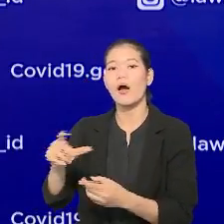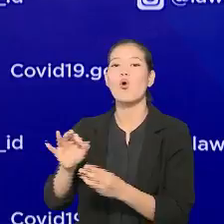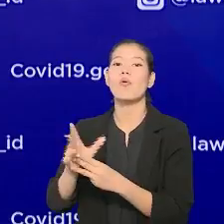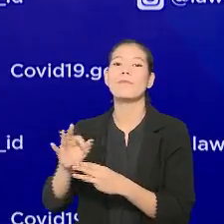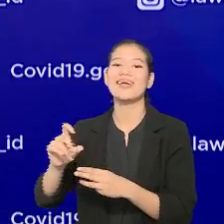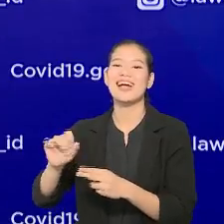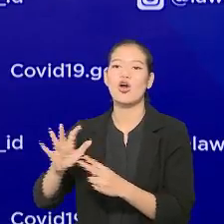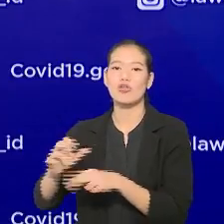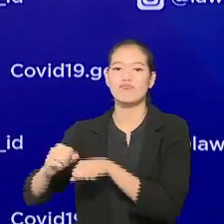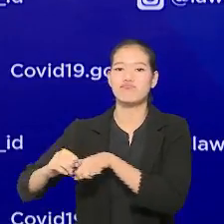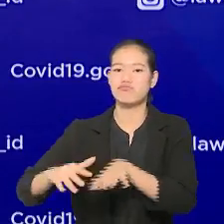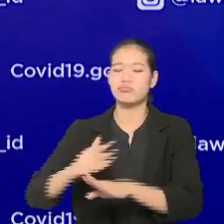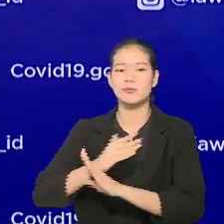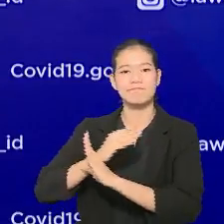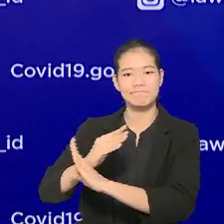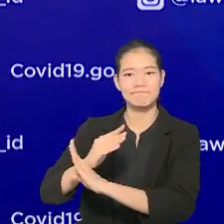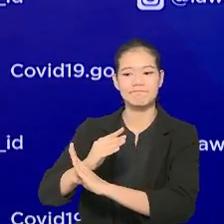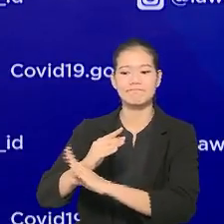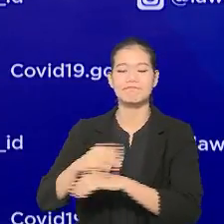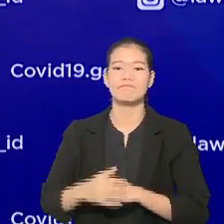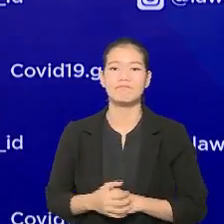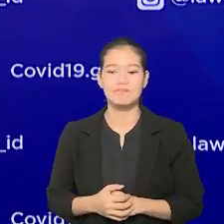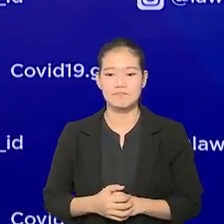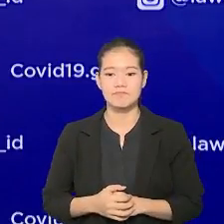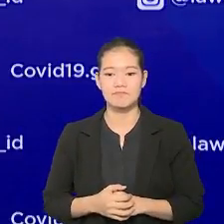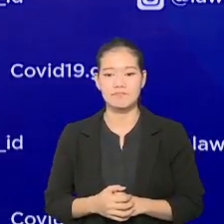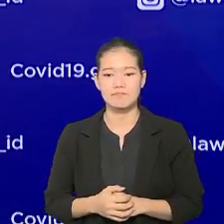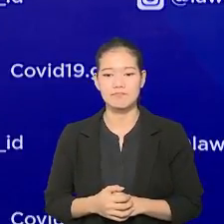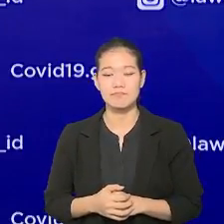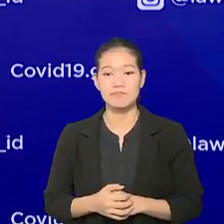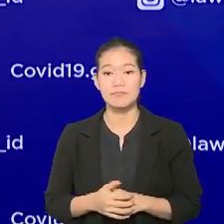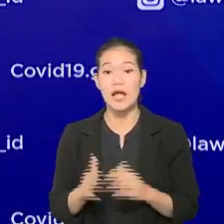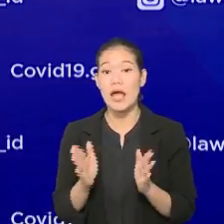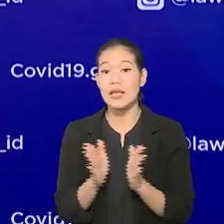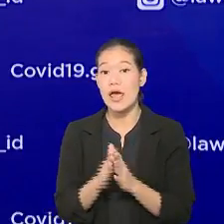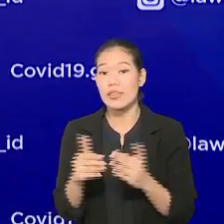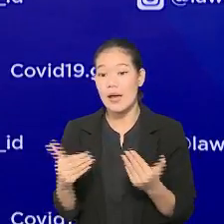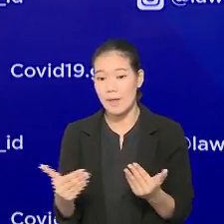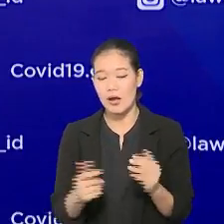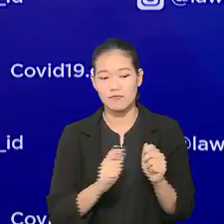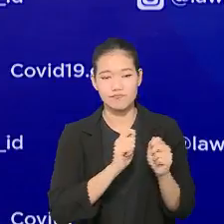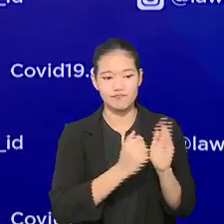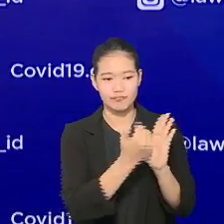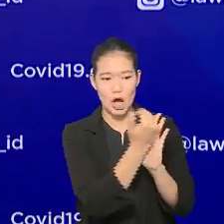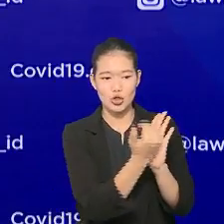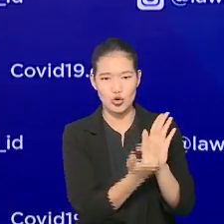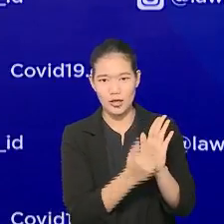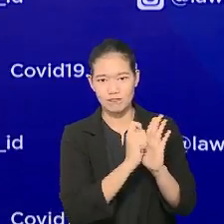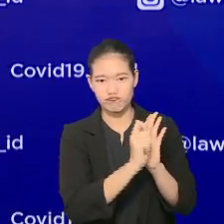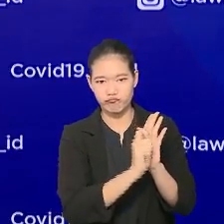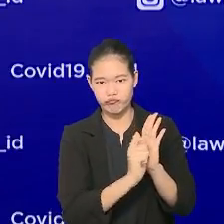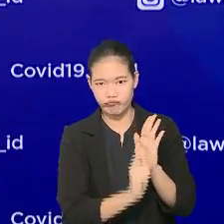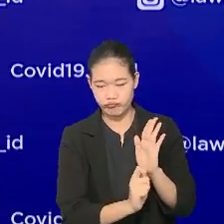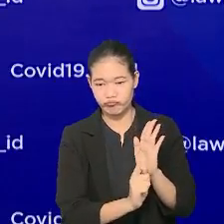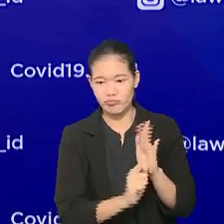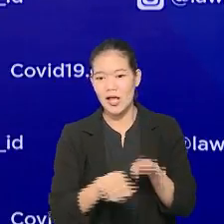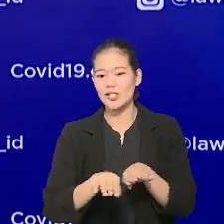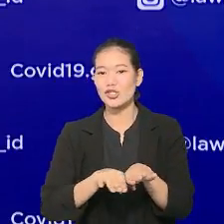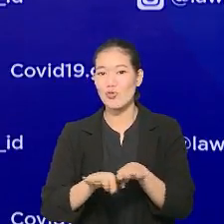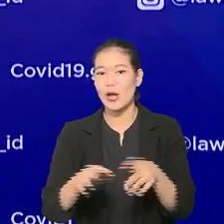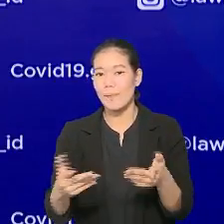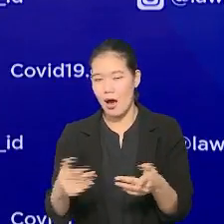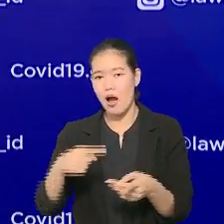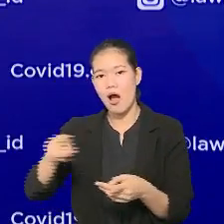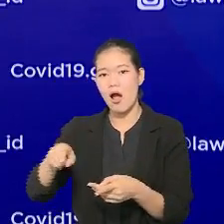varian COVID-19 di dalam negeri, kemudian menyusun kebijakan yang disesuaikan dengan